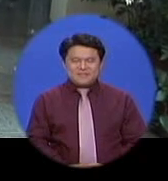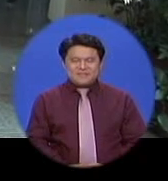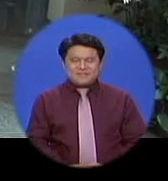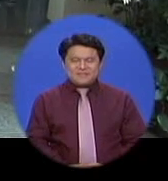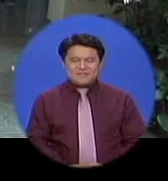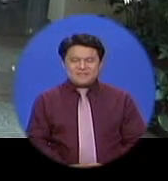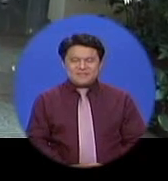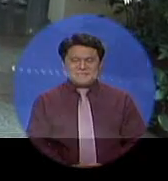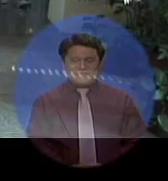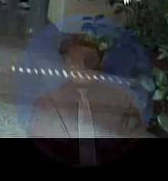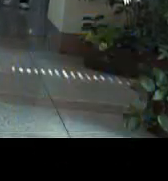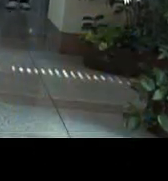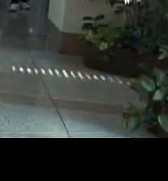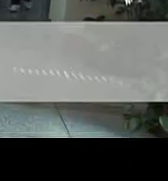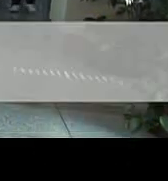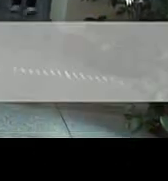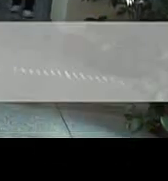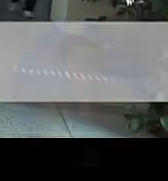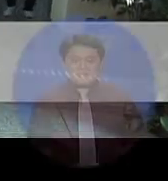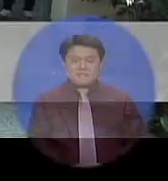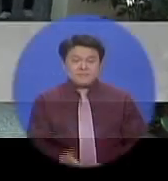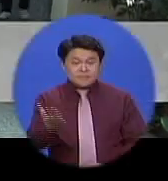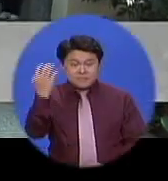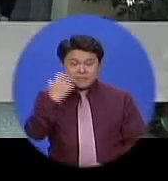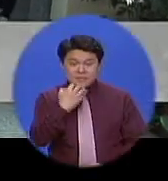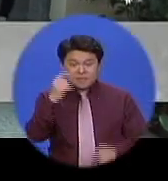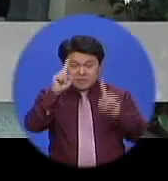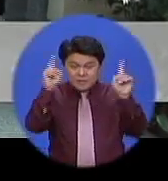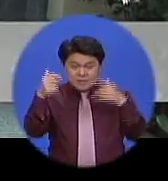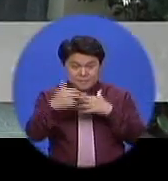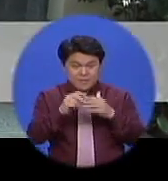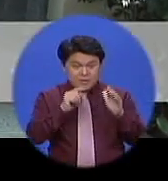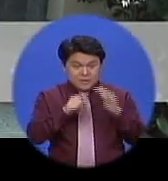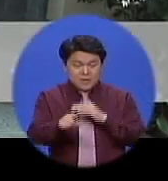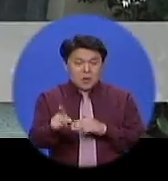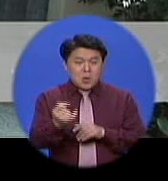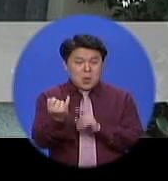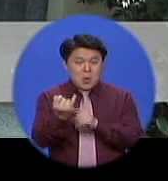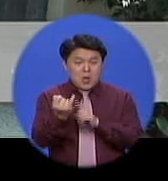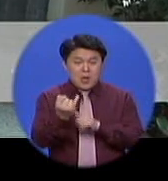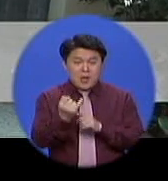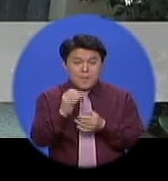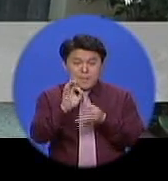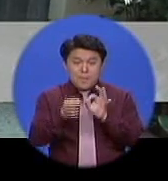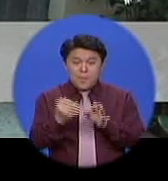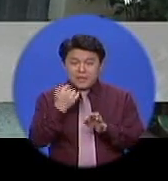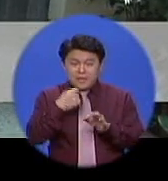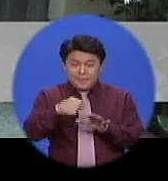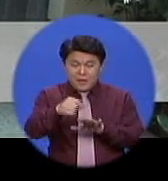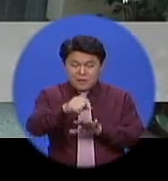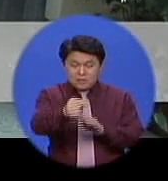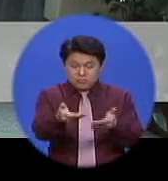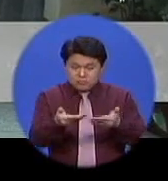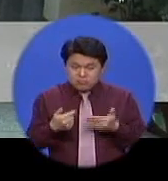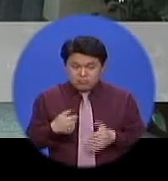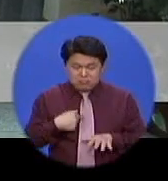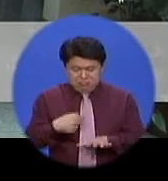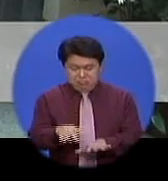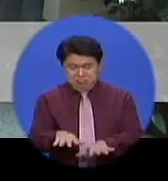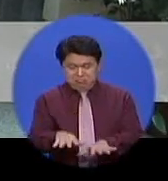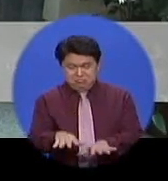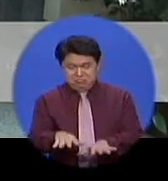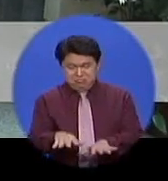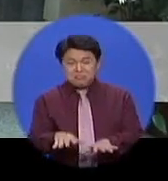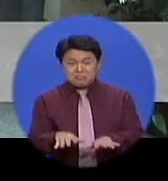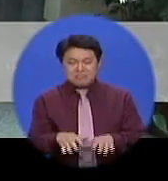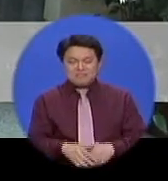딸하고 줬더니. 아무튼 저렇게 서울대 병원에 갔더니 어떤 아줌마가 보라색으로 발라줘. 아줌마 내가 발라줄게 하면 발라더라고. 자기도 발라주고 나도